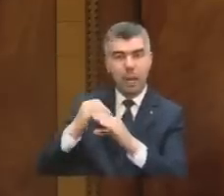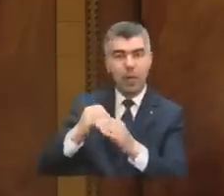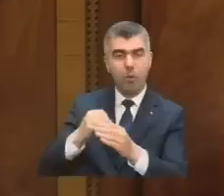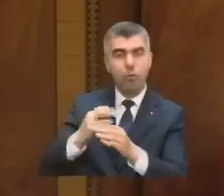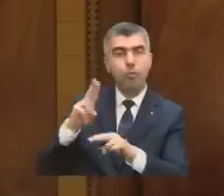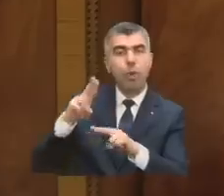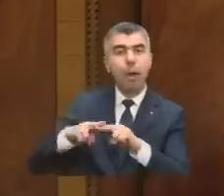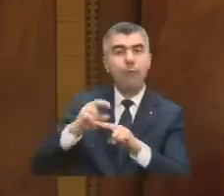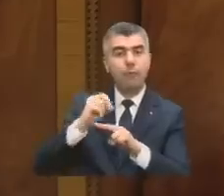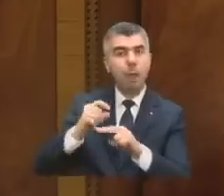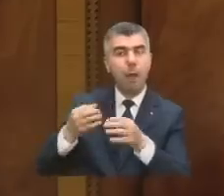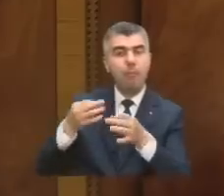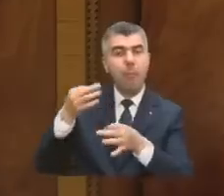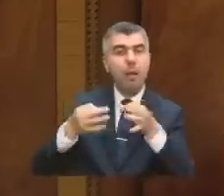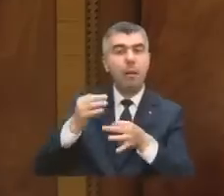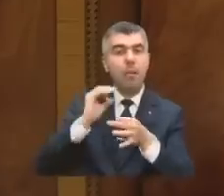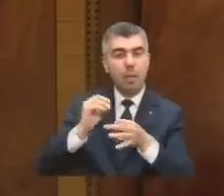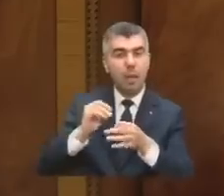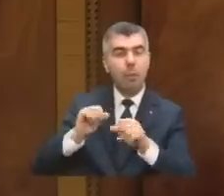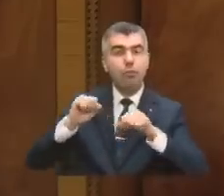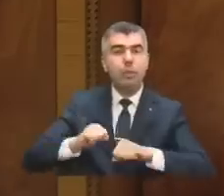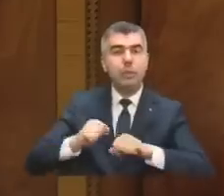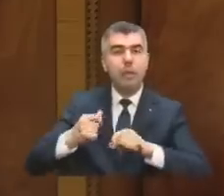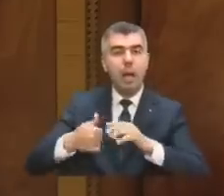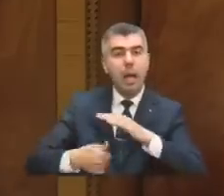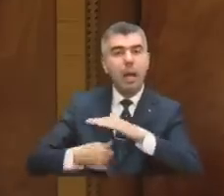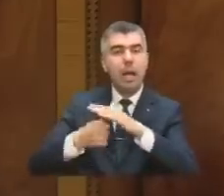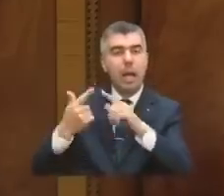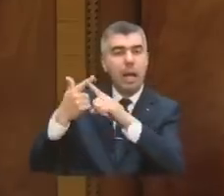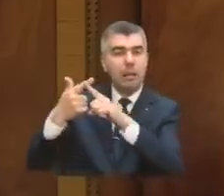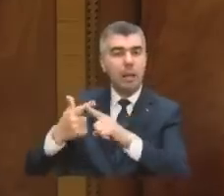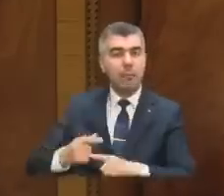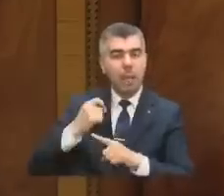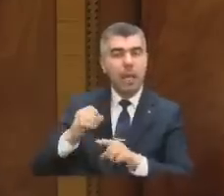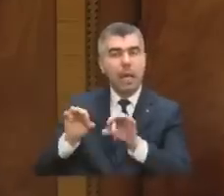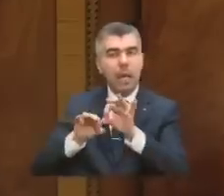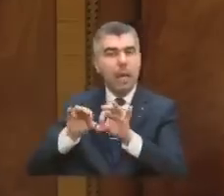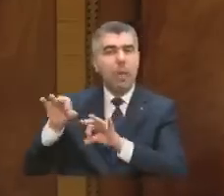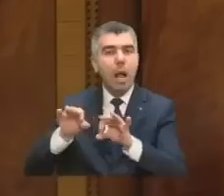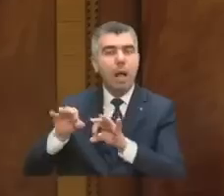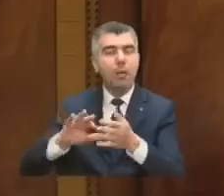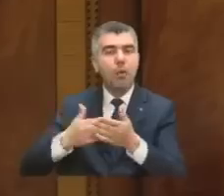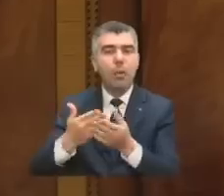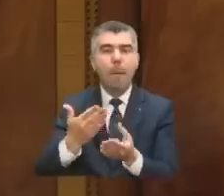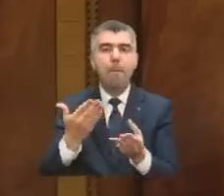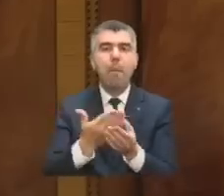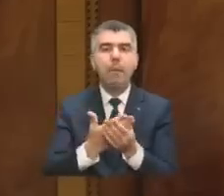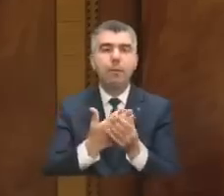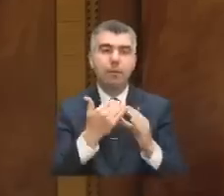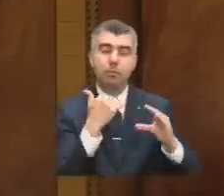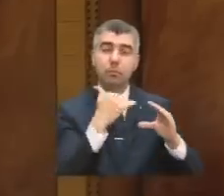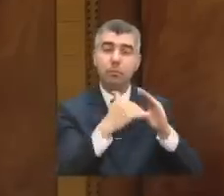لدى المجلس الاعلى للحسابات بالاجراءات المتخذه بشان الملفات المحاله